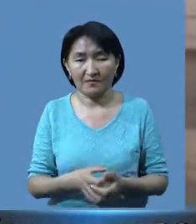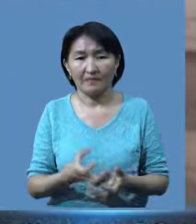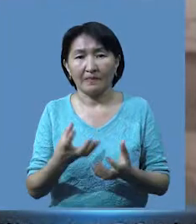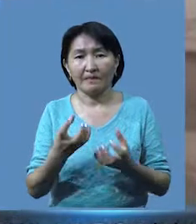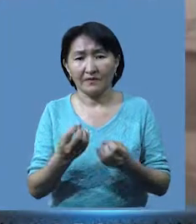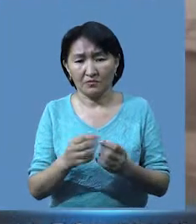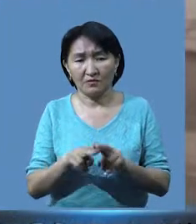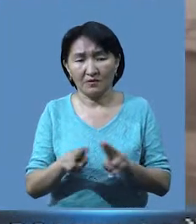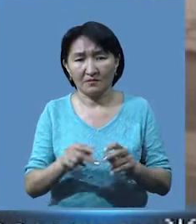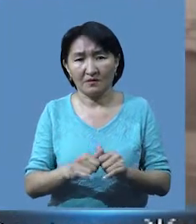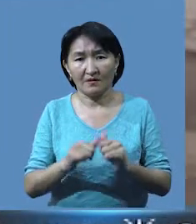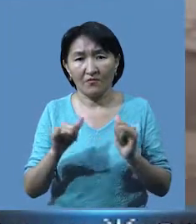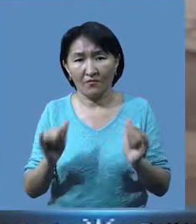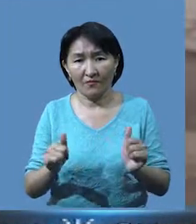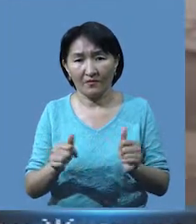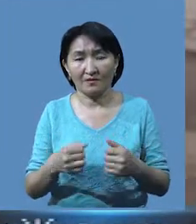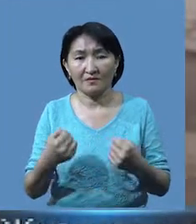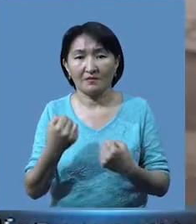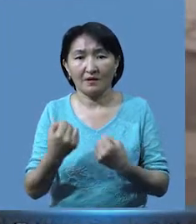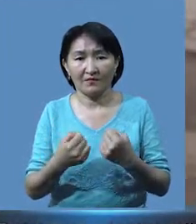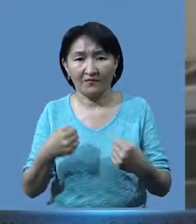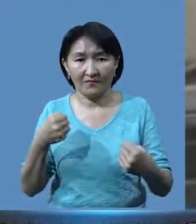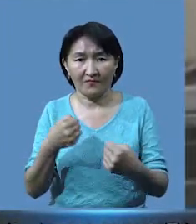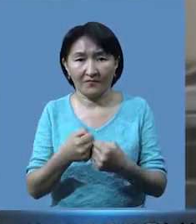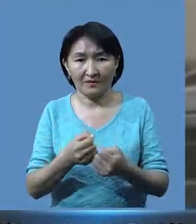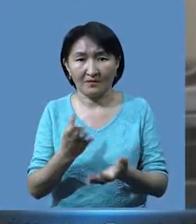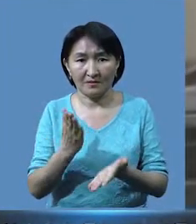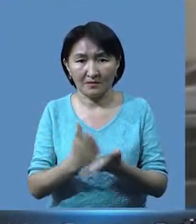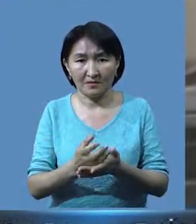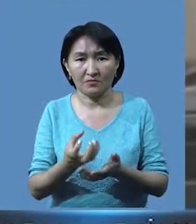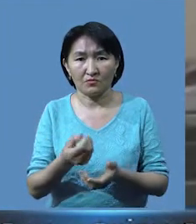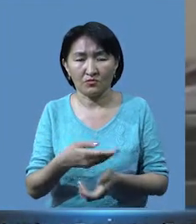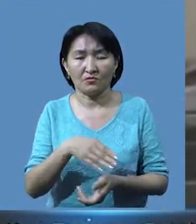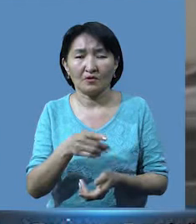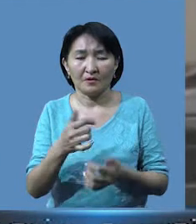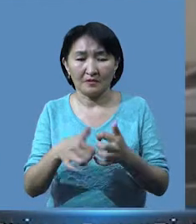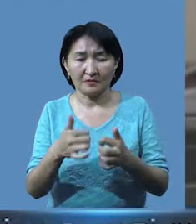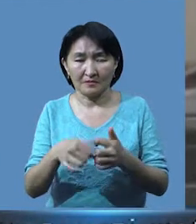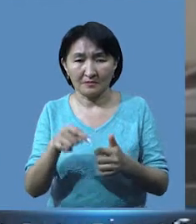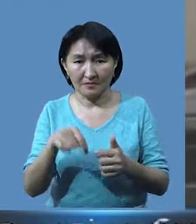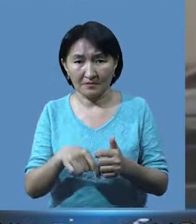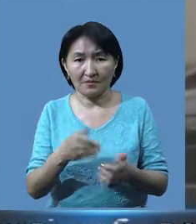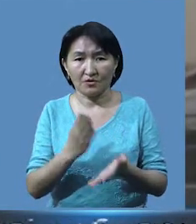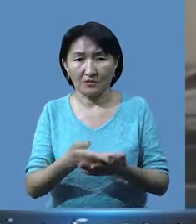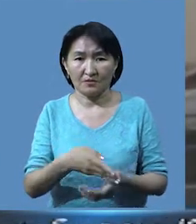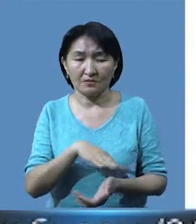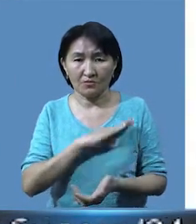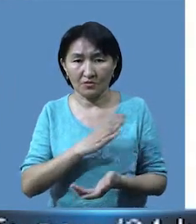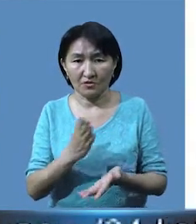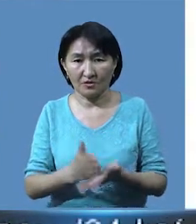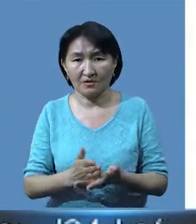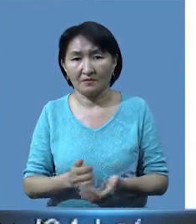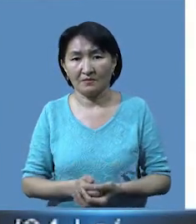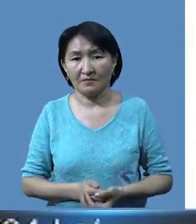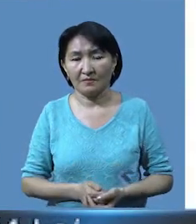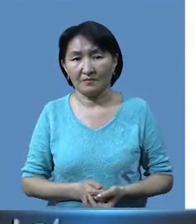алғандар саны 99 адамға жетсе, 2 адам өмірмен қоштасқан. Бұл жайттарды құзырлы орындар өз себебімен түсіндірді.